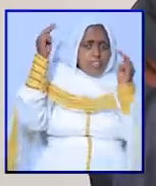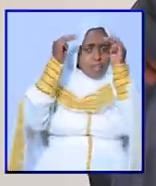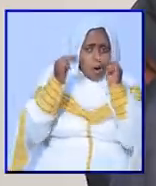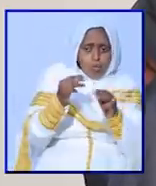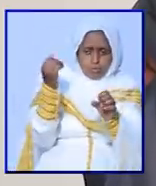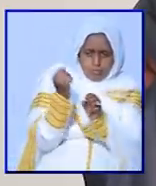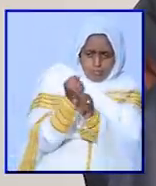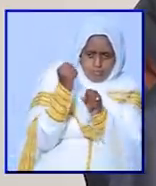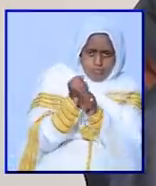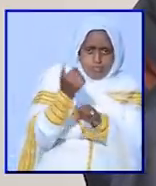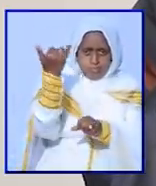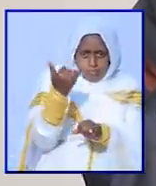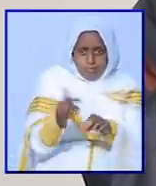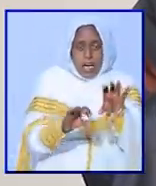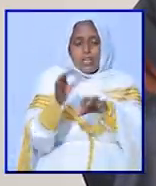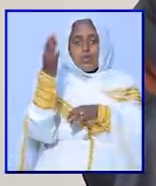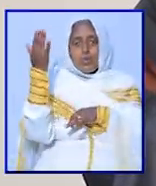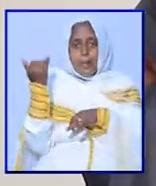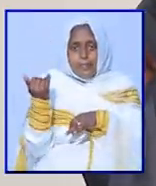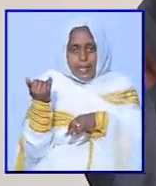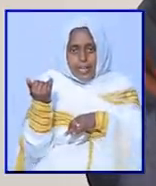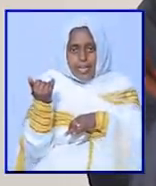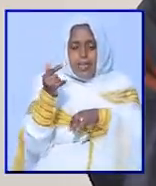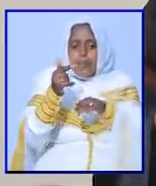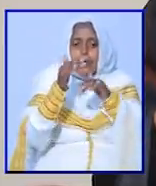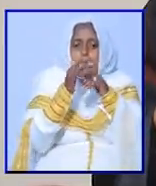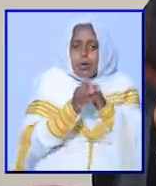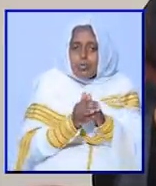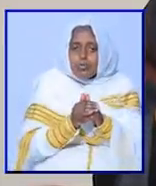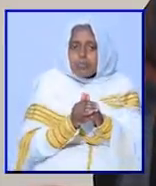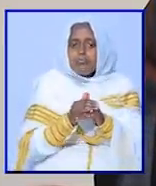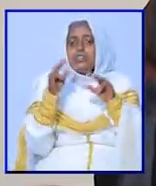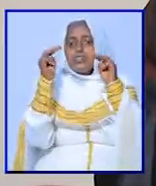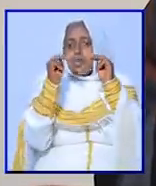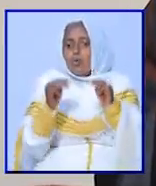ቀድሞ ጣዖት ትቀርጹ ነበር ያው የሚያመልኩት